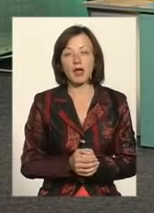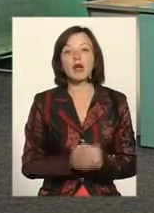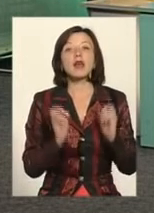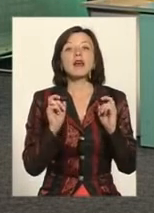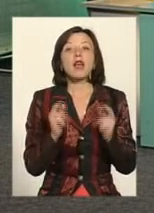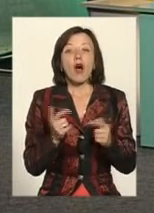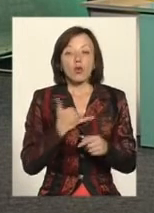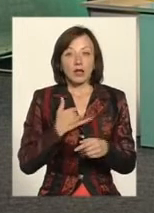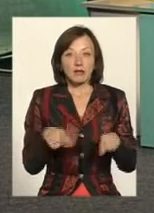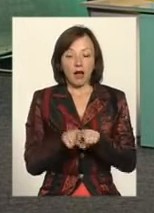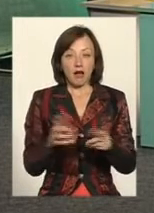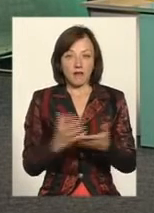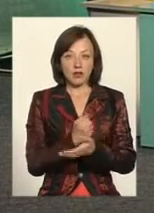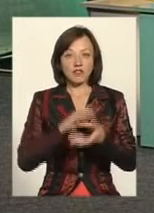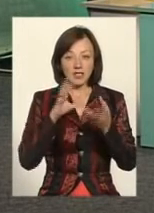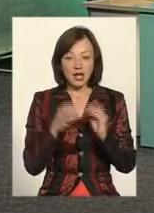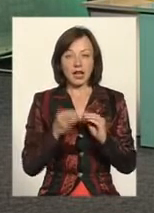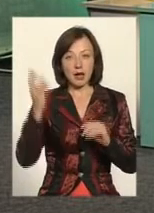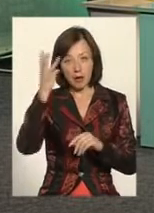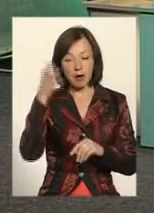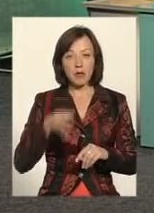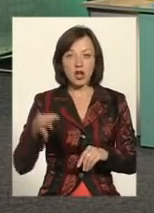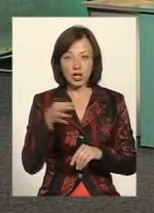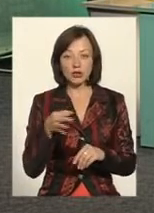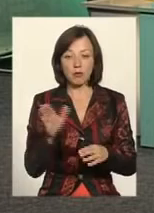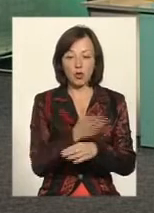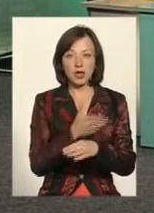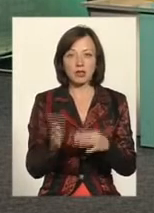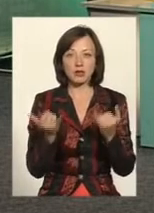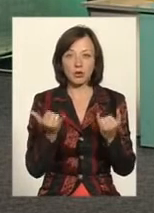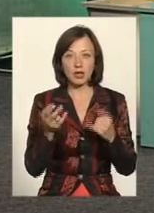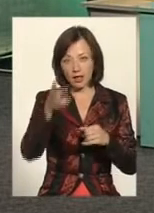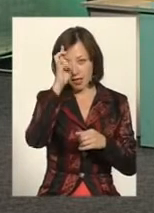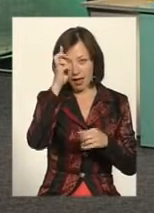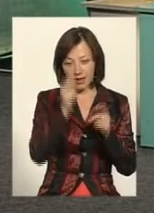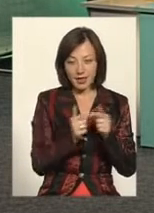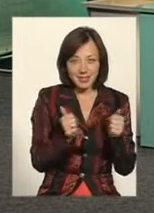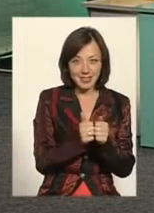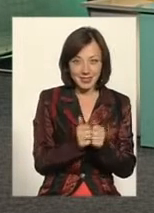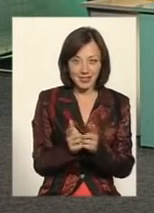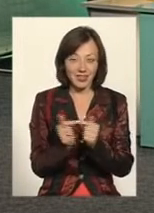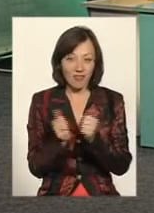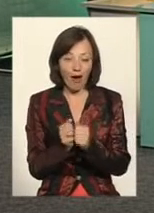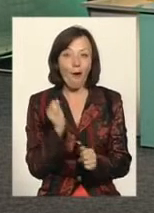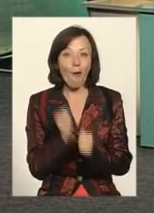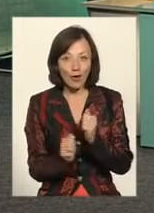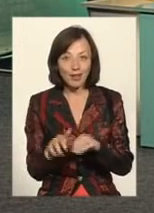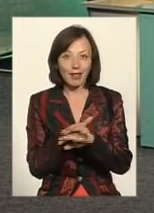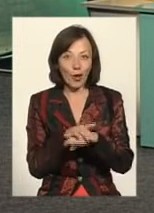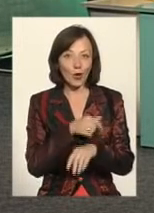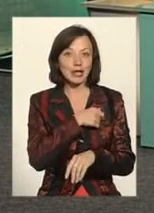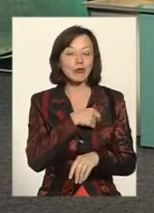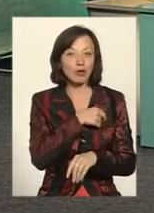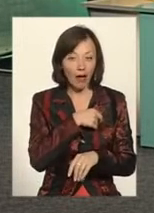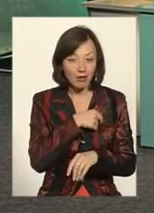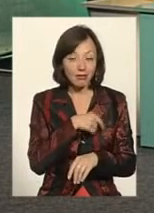так? Взагалі-то Хмельниччина, вона поділена сьогодні на князівства. От кожен народний депутат